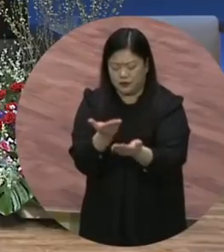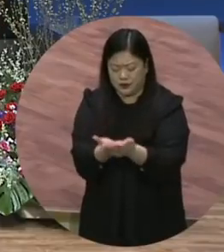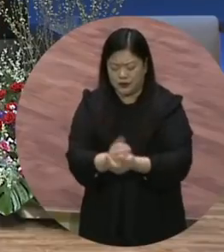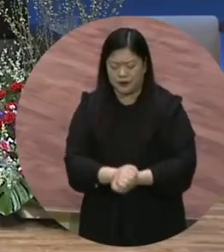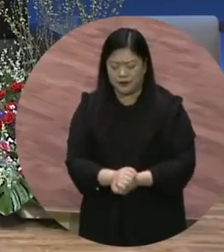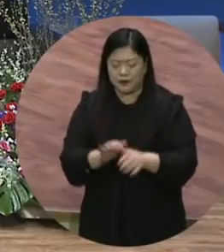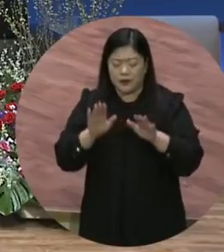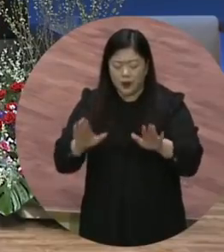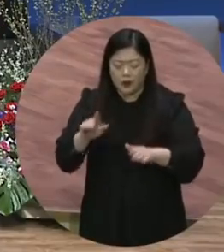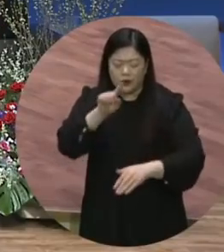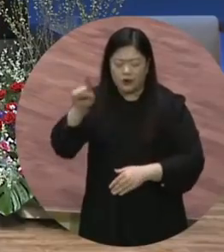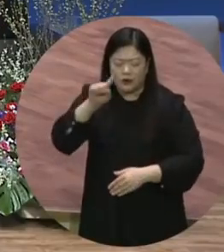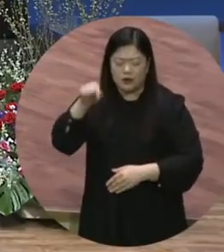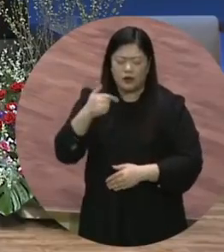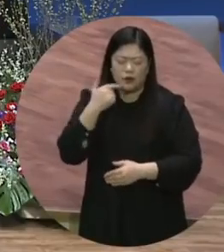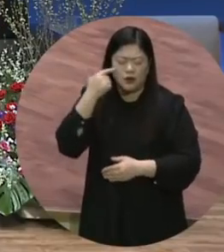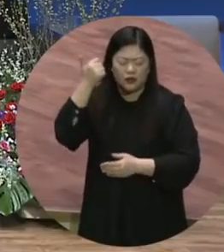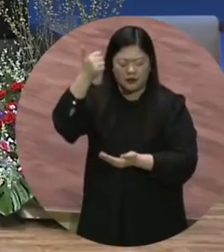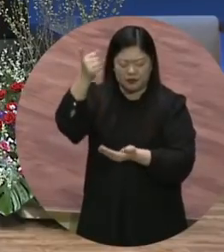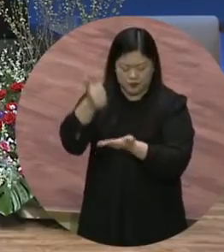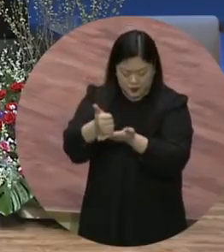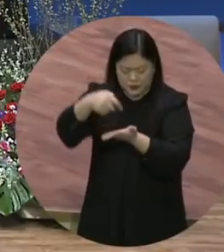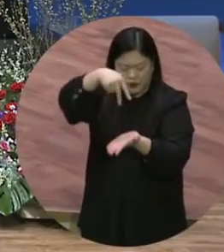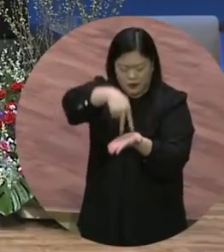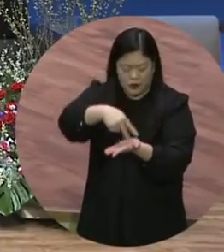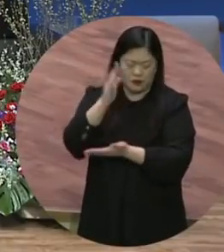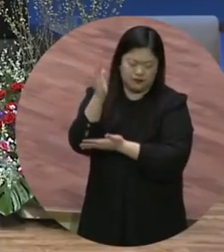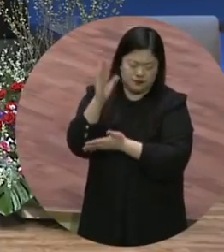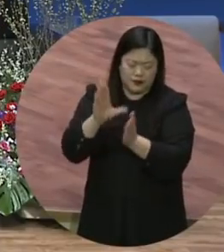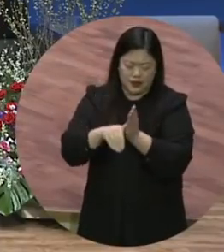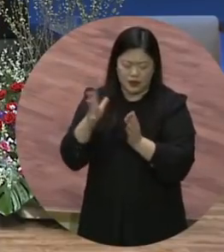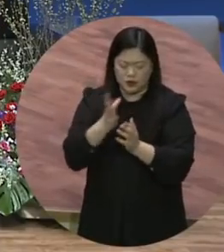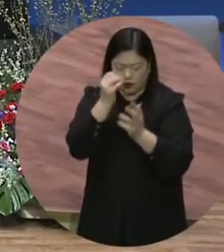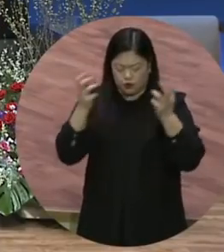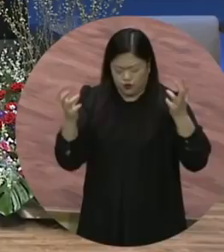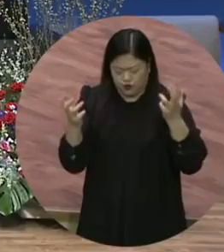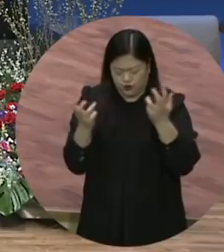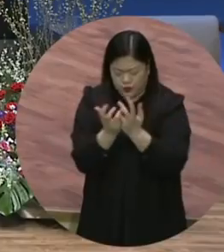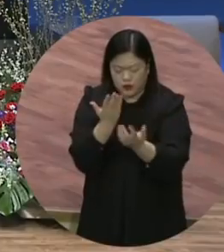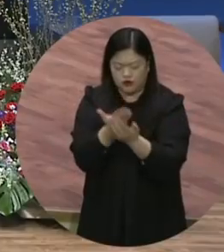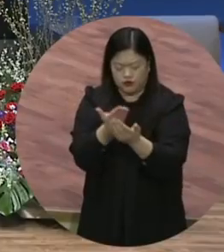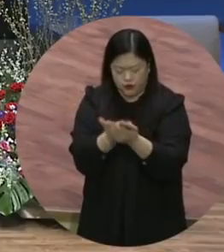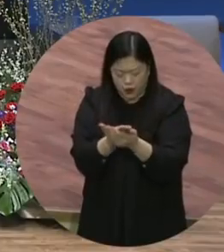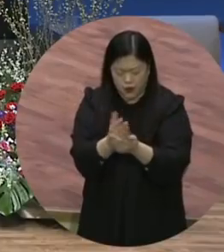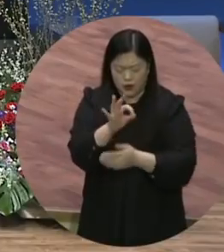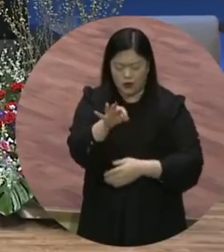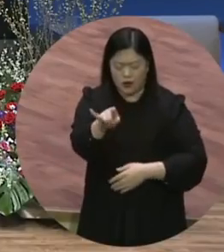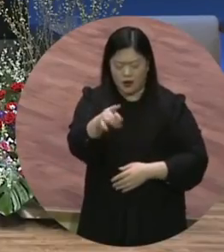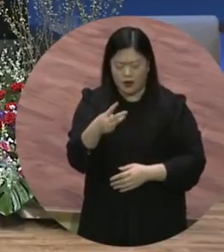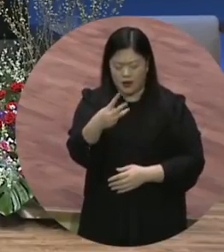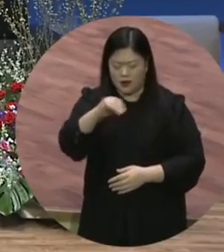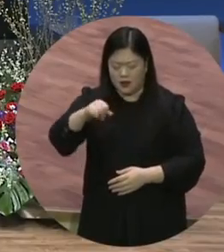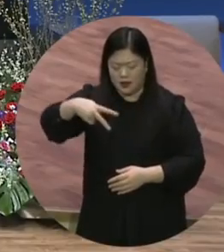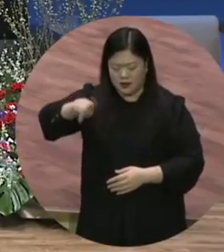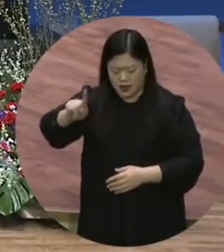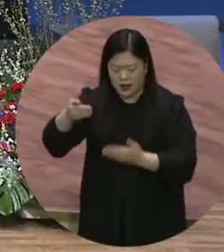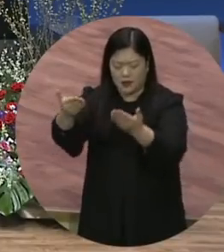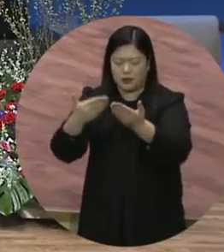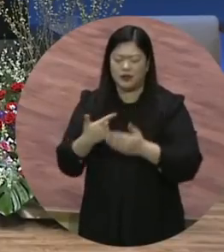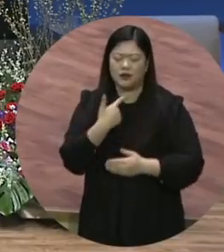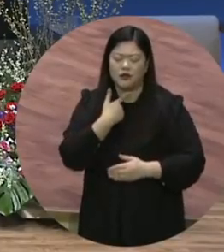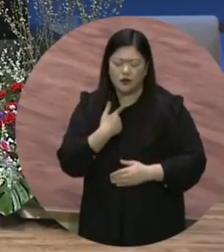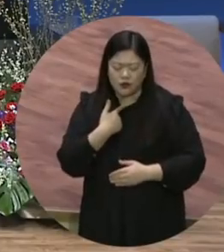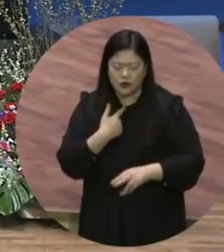목사님을 사랑하고 인도해 주옵시며 성령 충만과 오력을 더해 주옵시고 엘리사에게 주셨던 갑절의 영감을 허락해 주옵시며